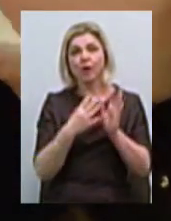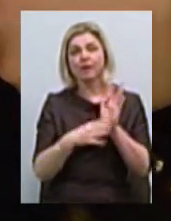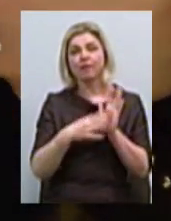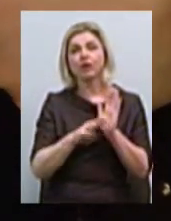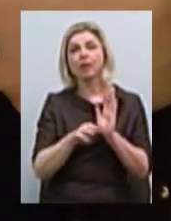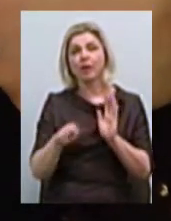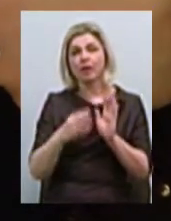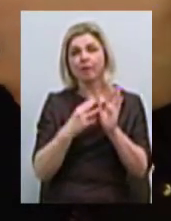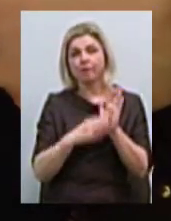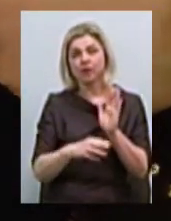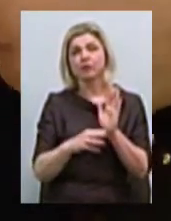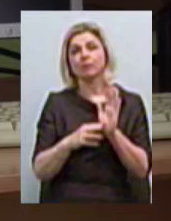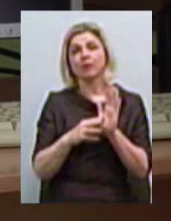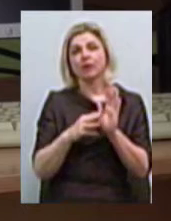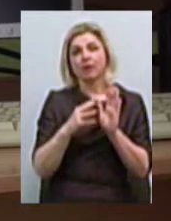90 885,96